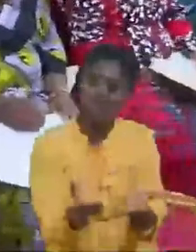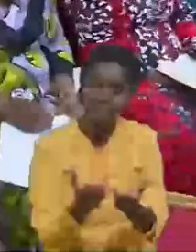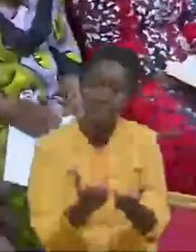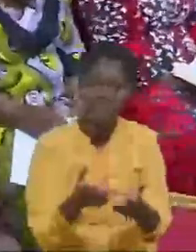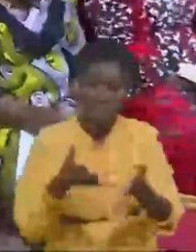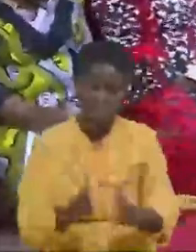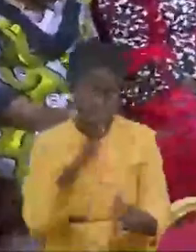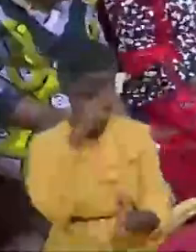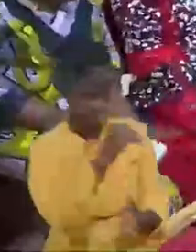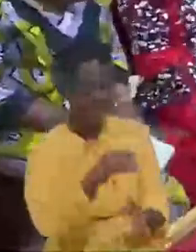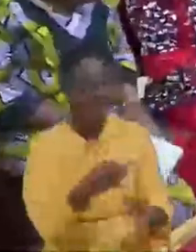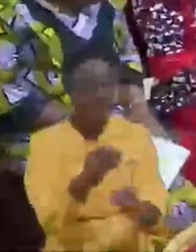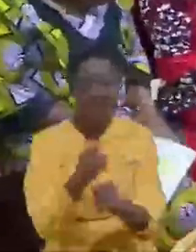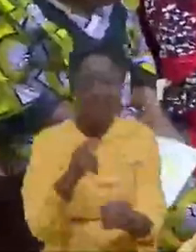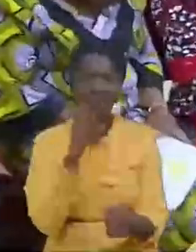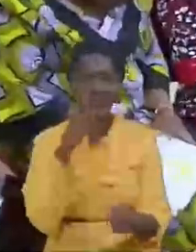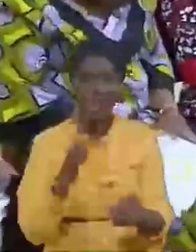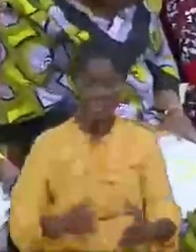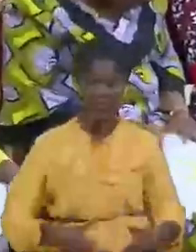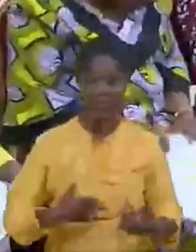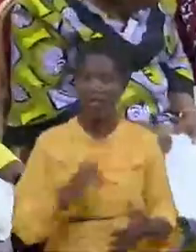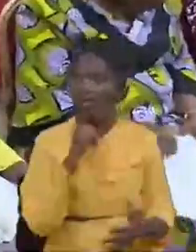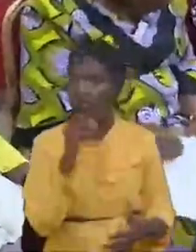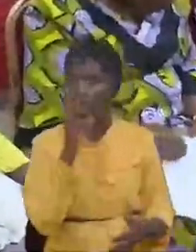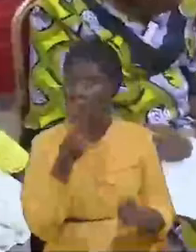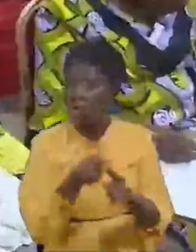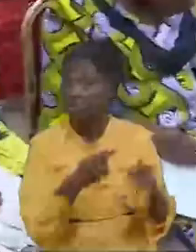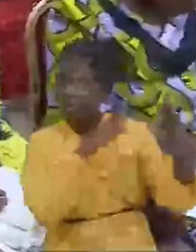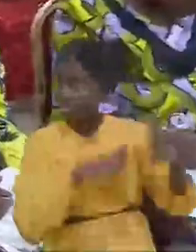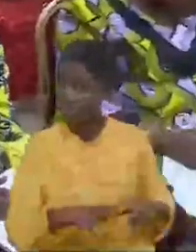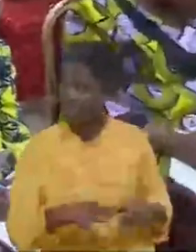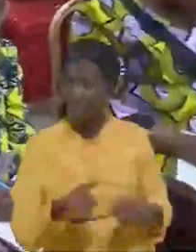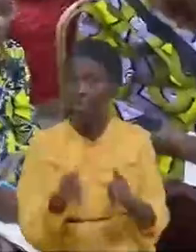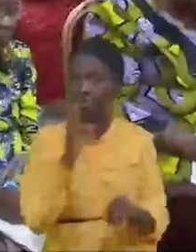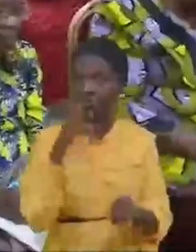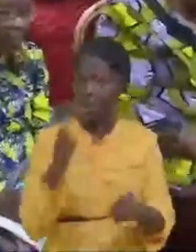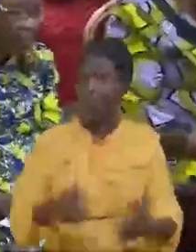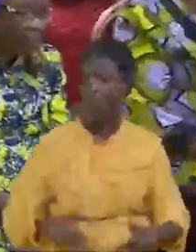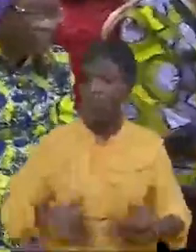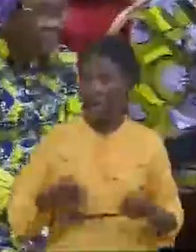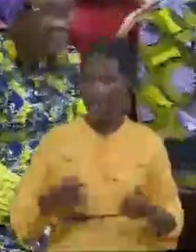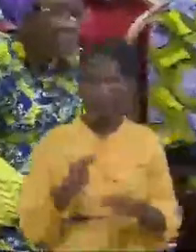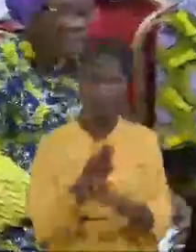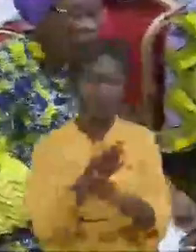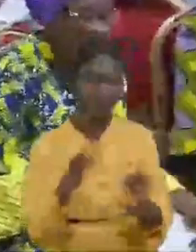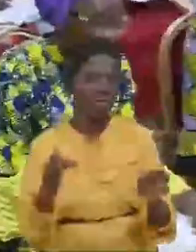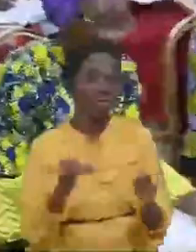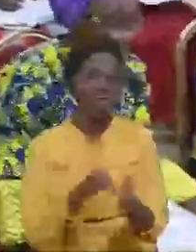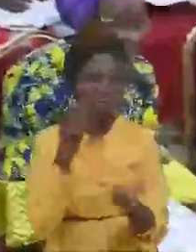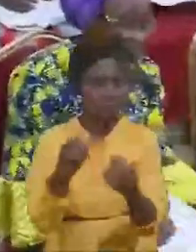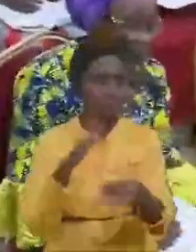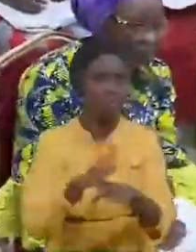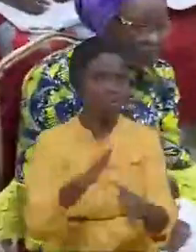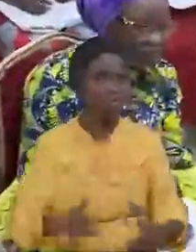qu'il vienne prendre l'eau de vie, et non l'eau du fleuve, l'eau de vie gratuitement. Cela viendra à vous ce soir. Et